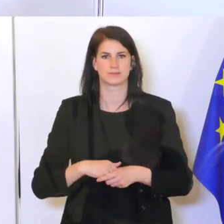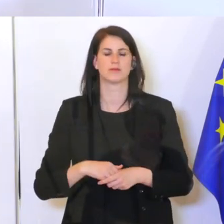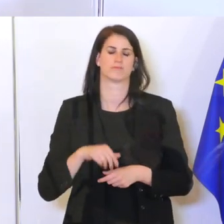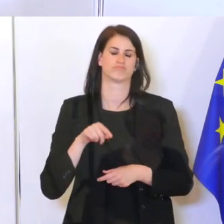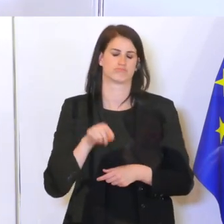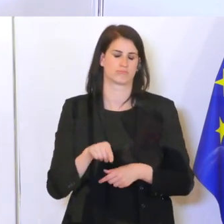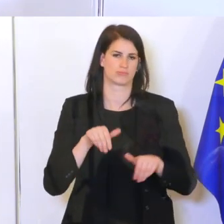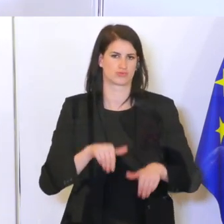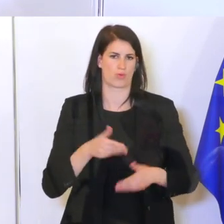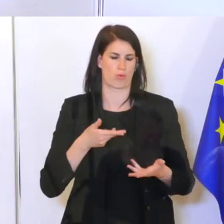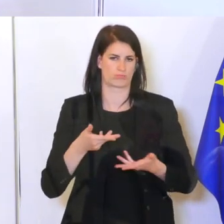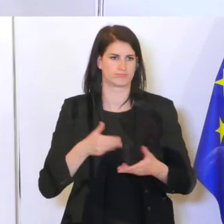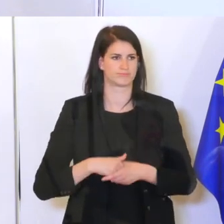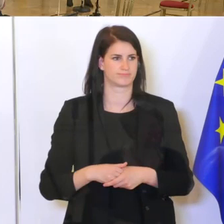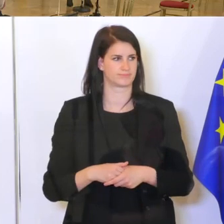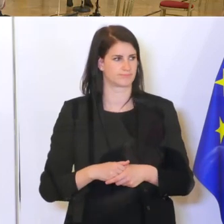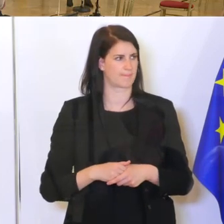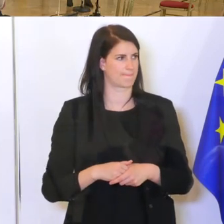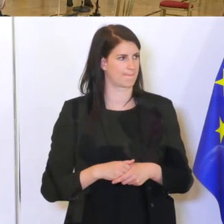ein.